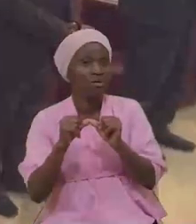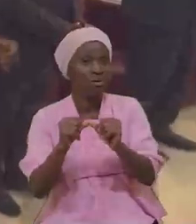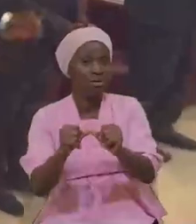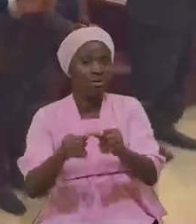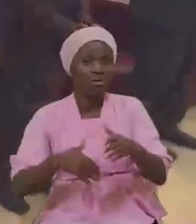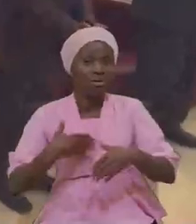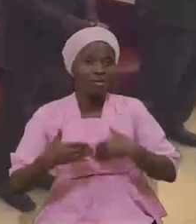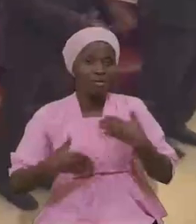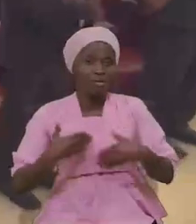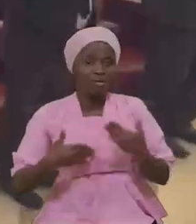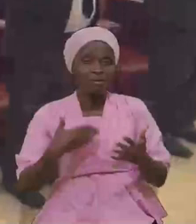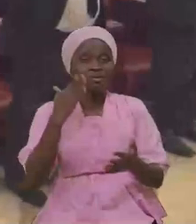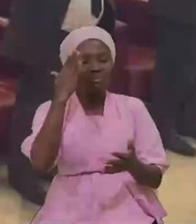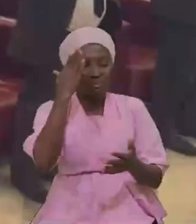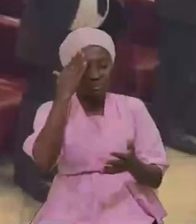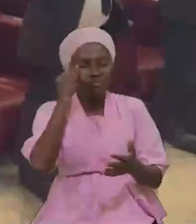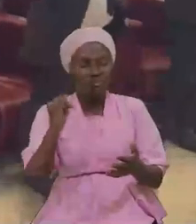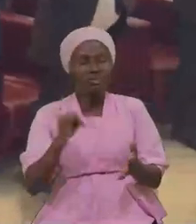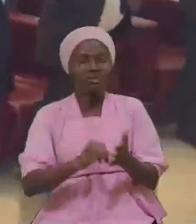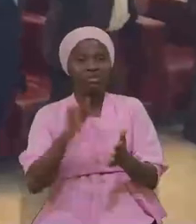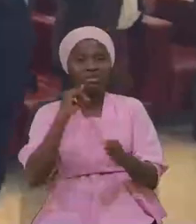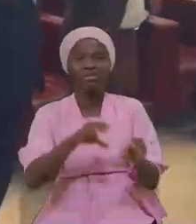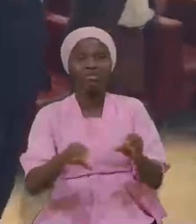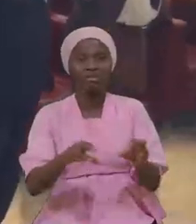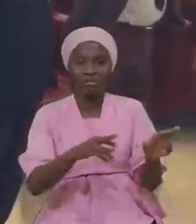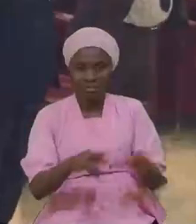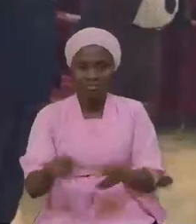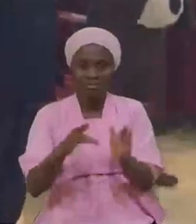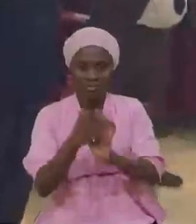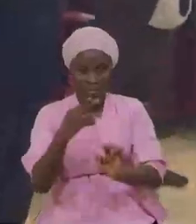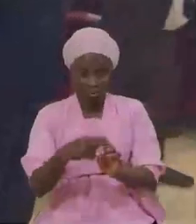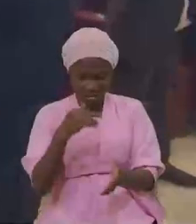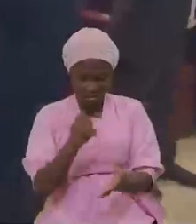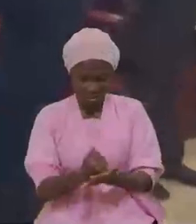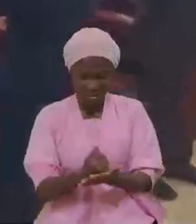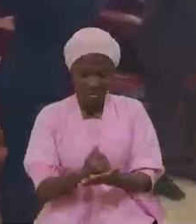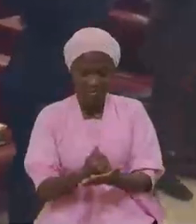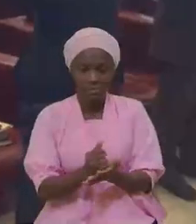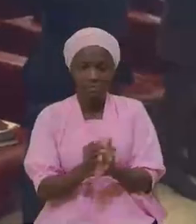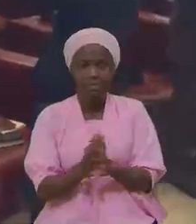avec joie, sachant que c'est déjà fait au nom de Jésus-Christ.